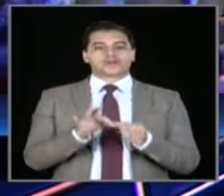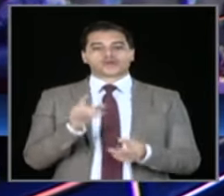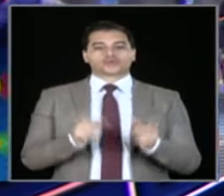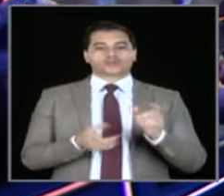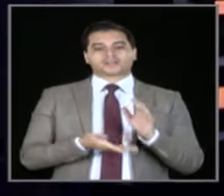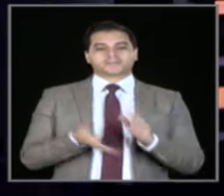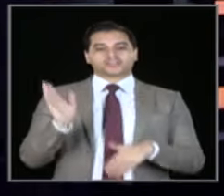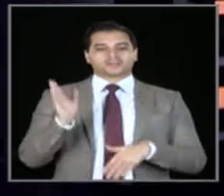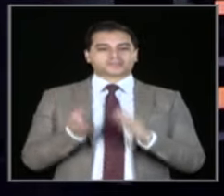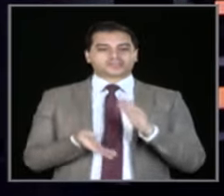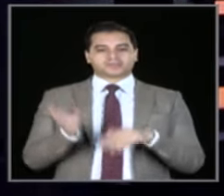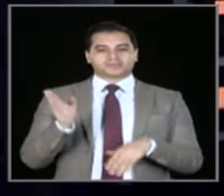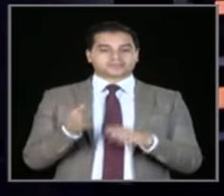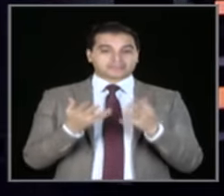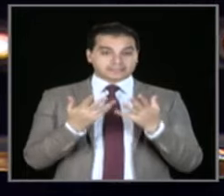محمد محمود هارد لك.